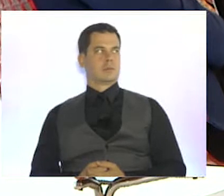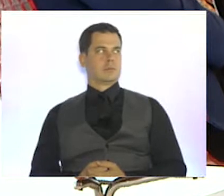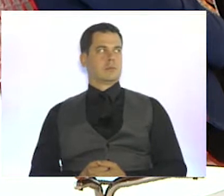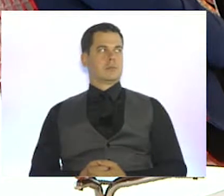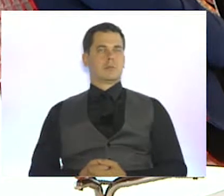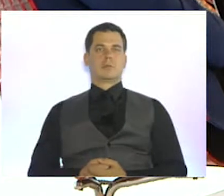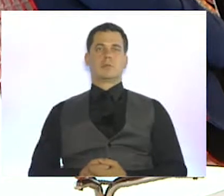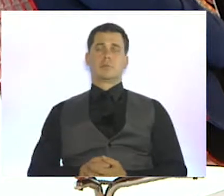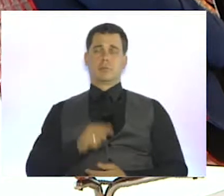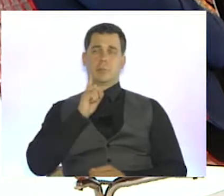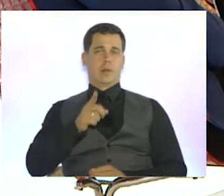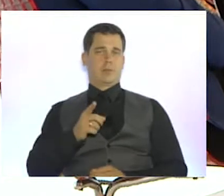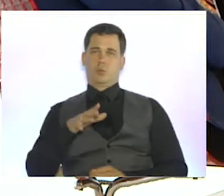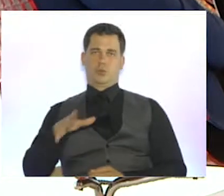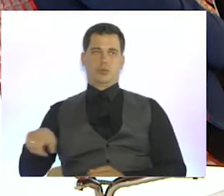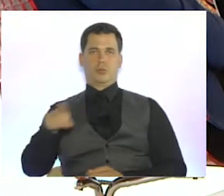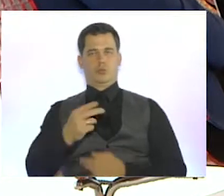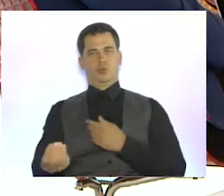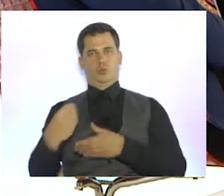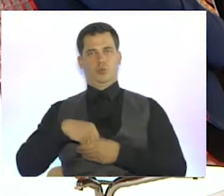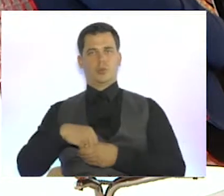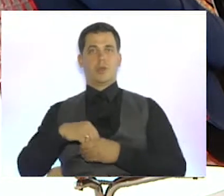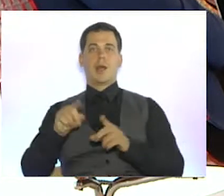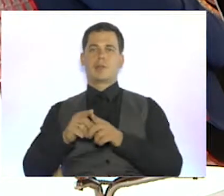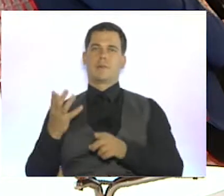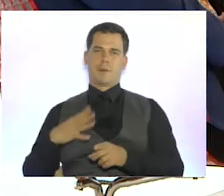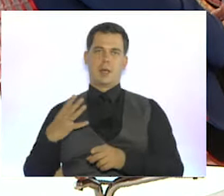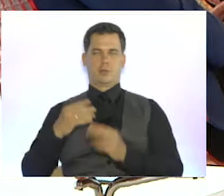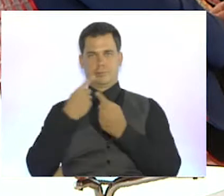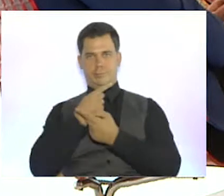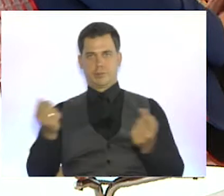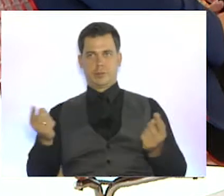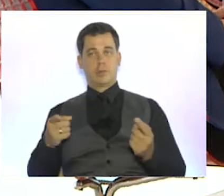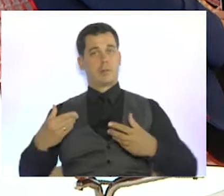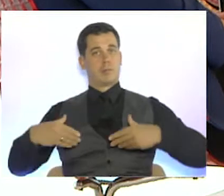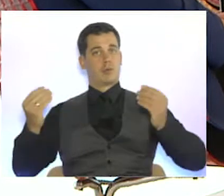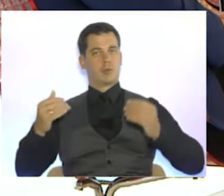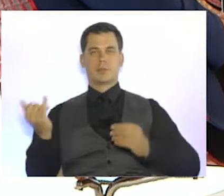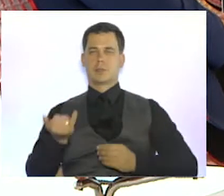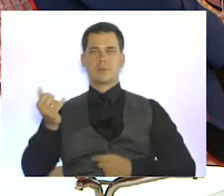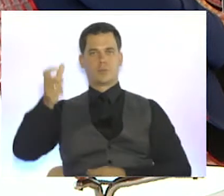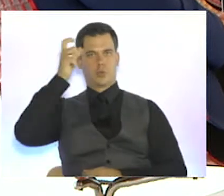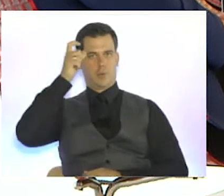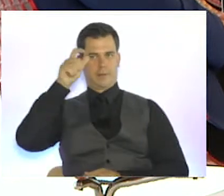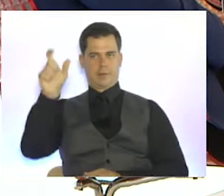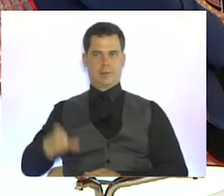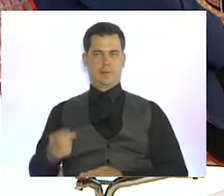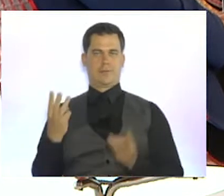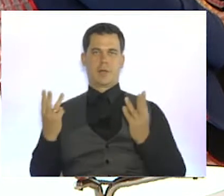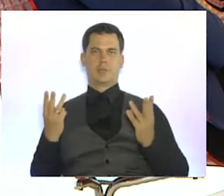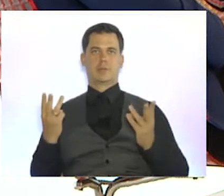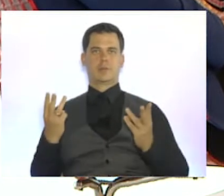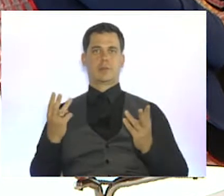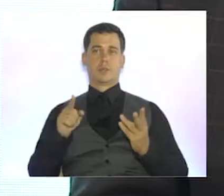Oczywiście są obecne jak najbardziej, przy czym myślę, że warto zaznaczyć, że na początku tego procesu zawsze jest człowiek. Czy on